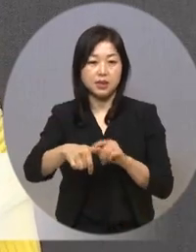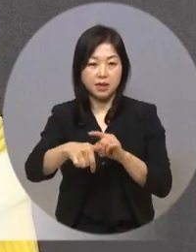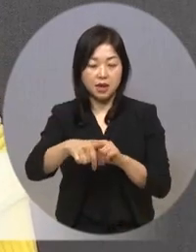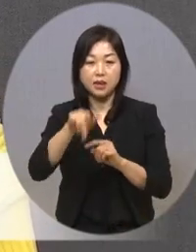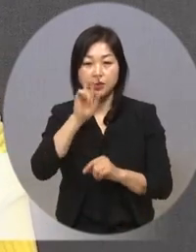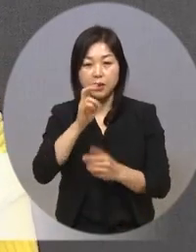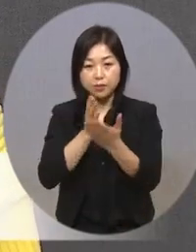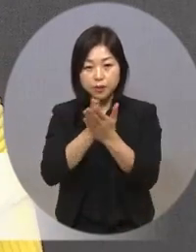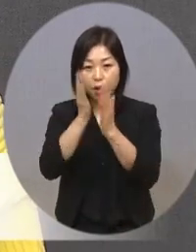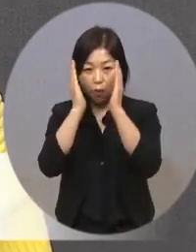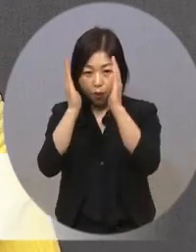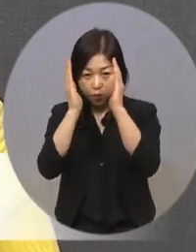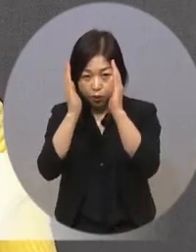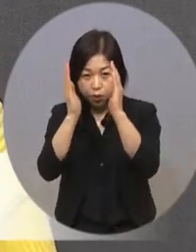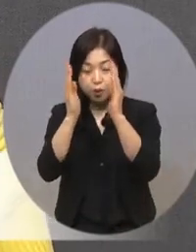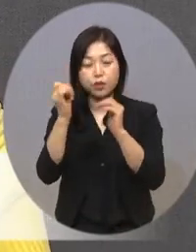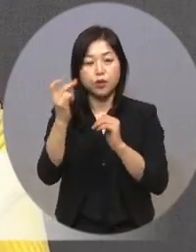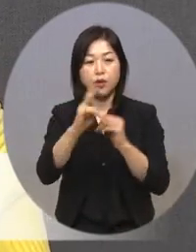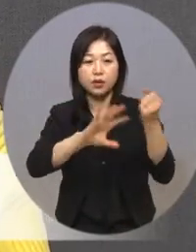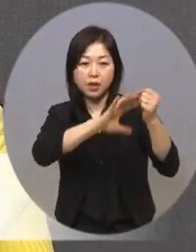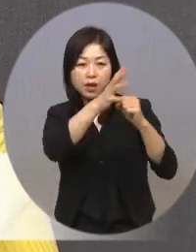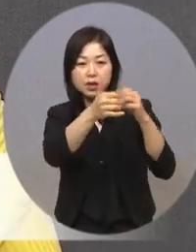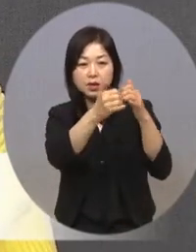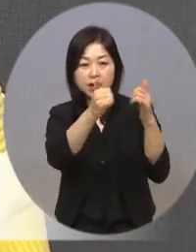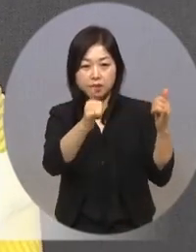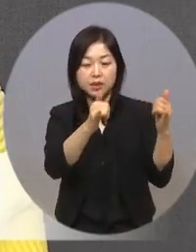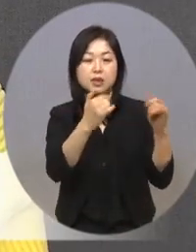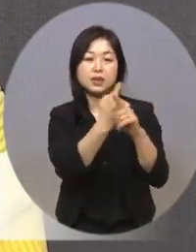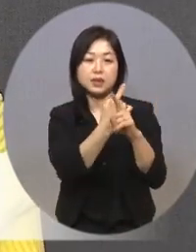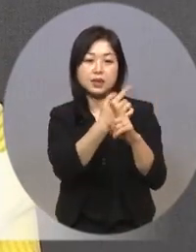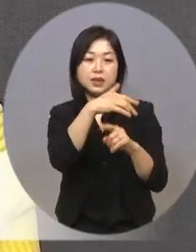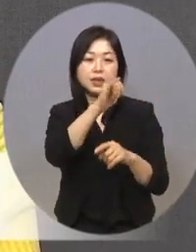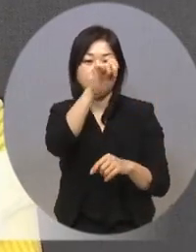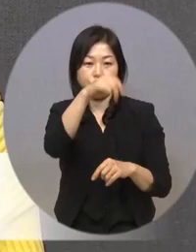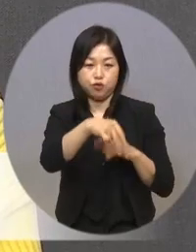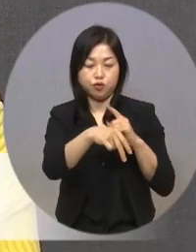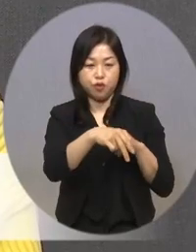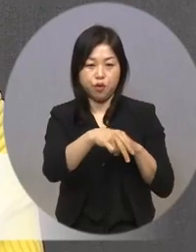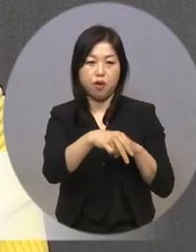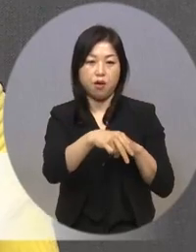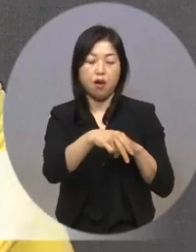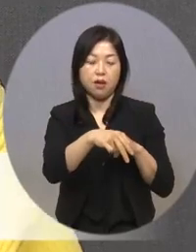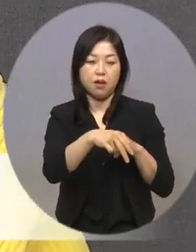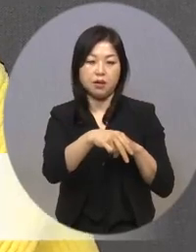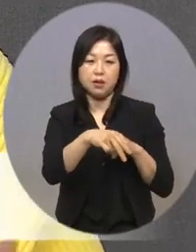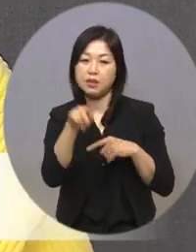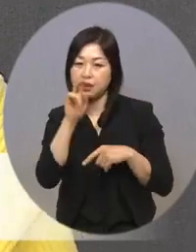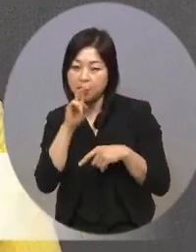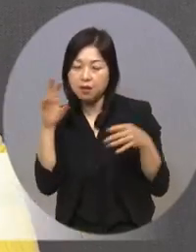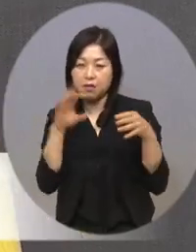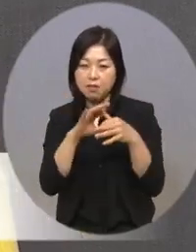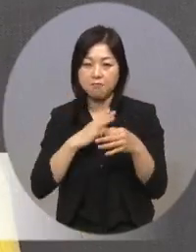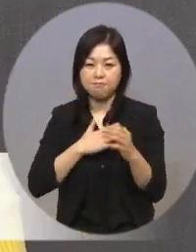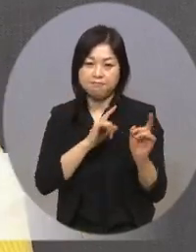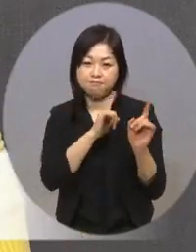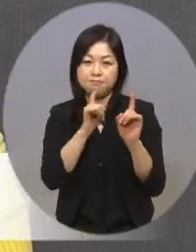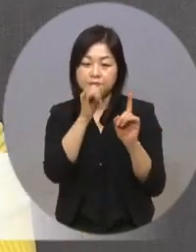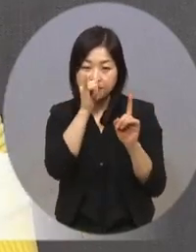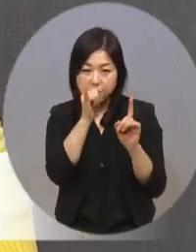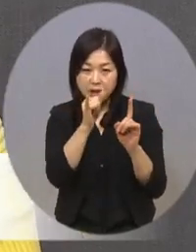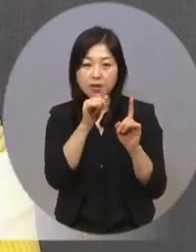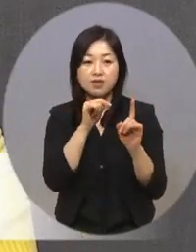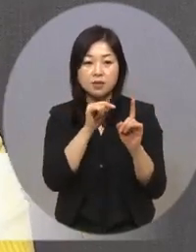공부를 하고 또 전 세계 사람들이 그 치유라는 개념이 있잖아요. 클래식에는. 그래서 그런 음악을 제가